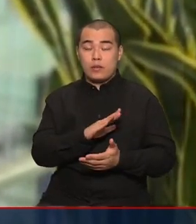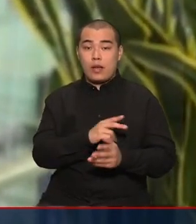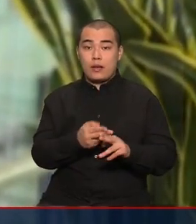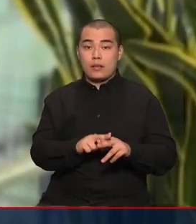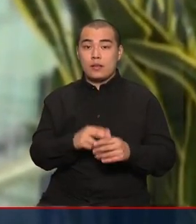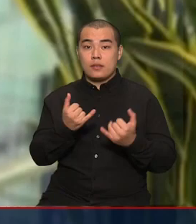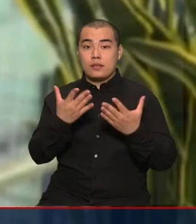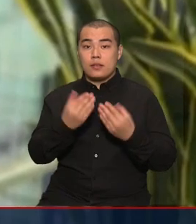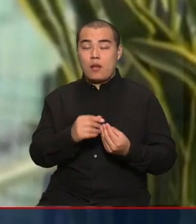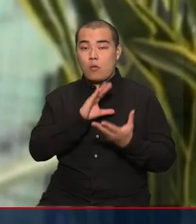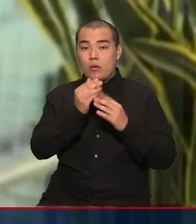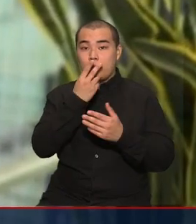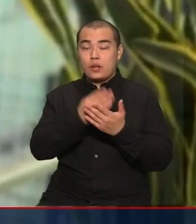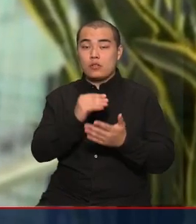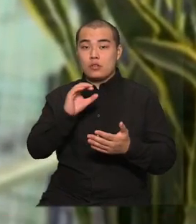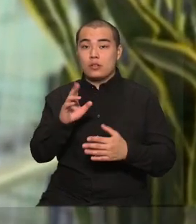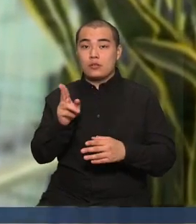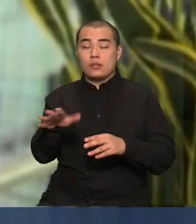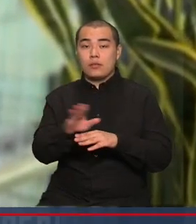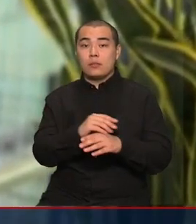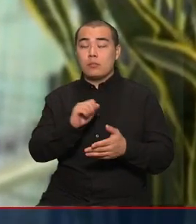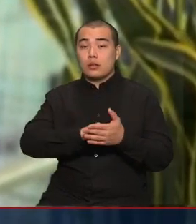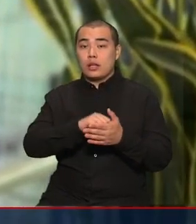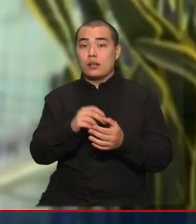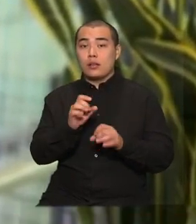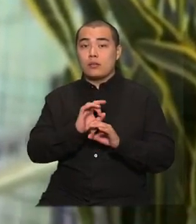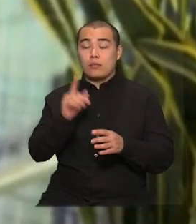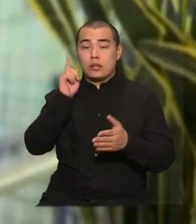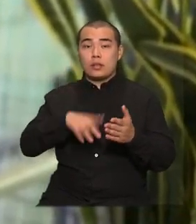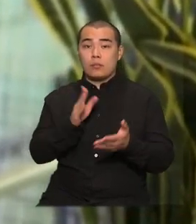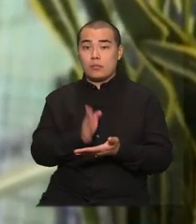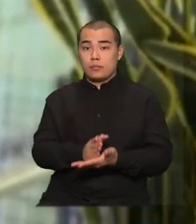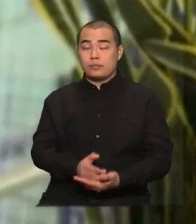Бөлінген қаражат апат салдарын қалыпқа келтіруге септігін тигізеді деп үміттенеміз.